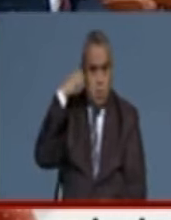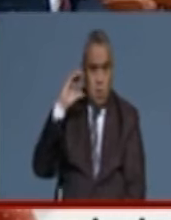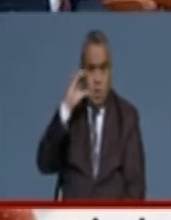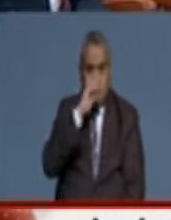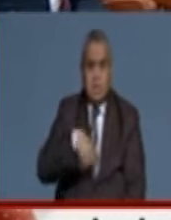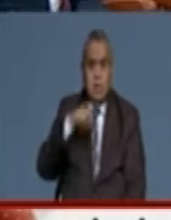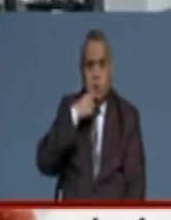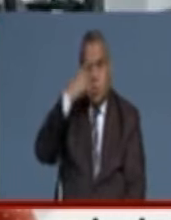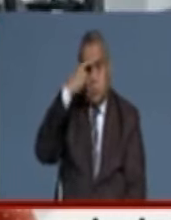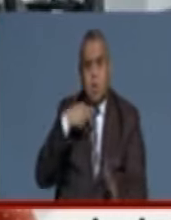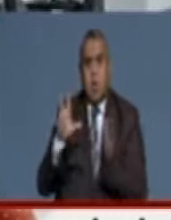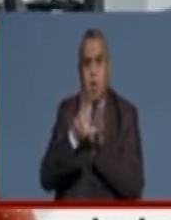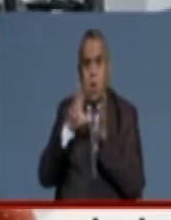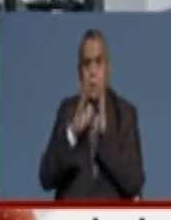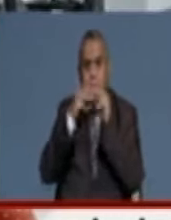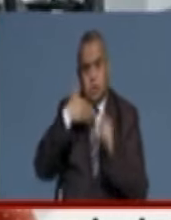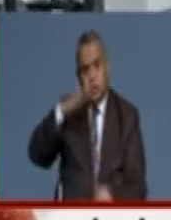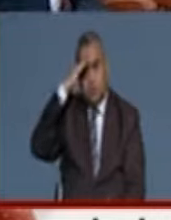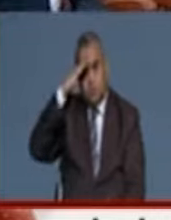مصر طيبين. شكرا يا فندم.